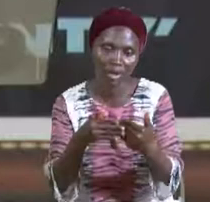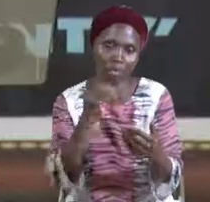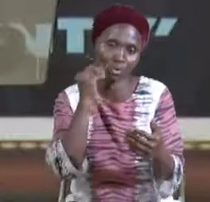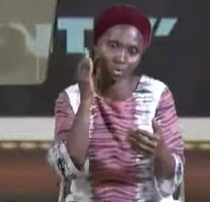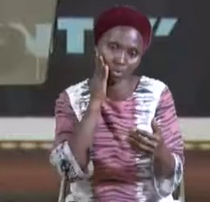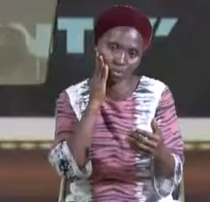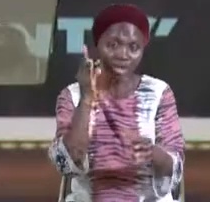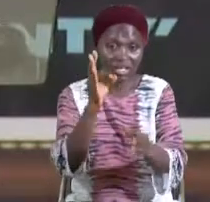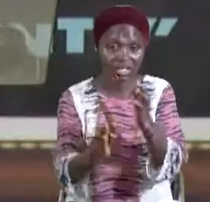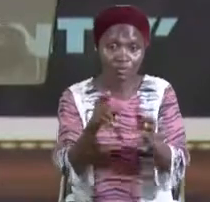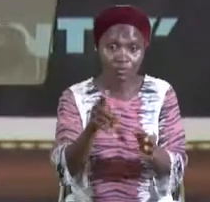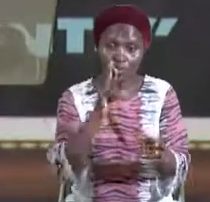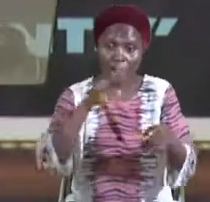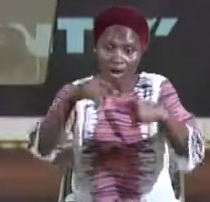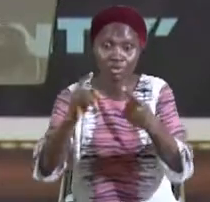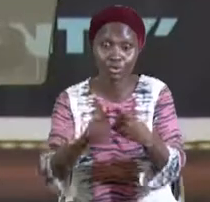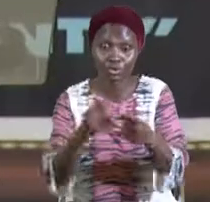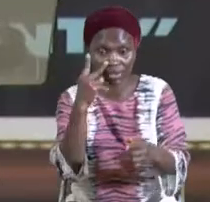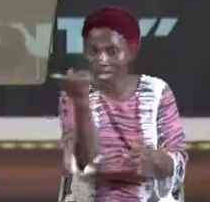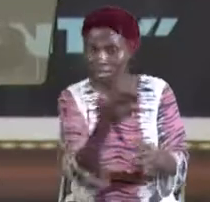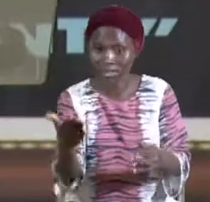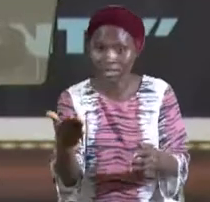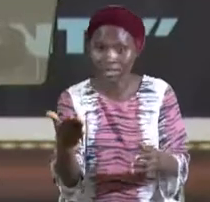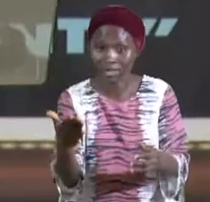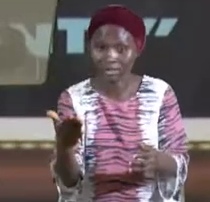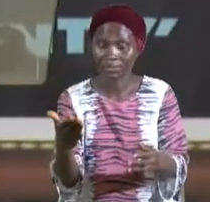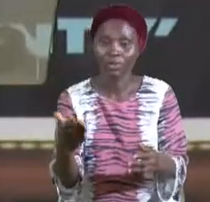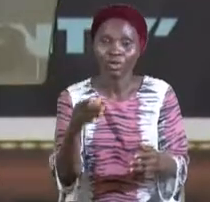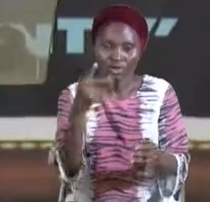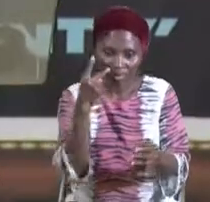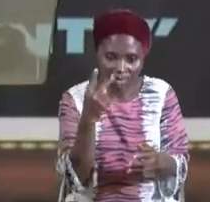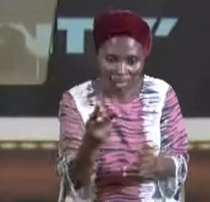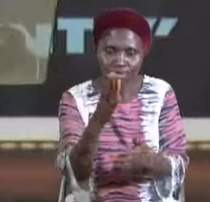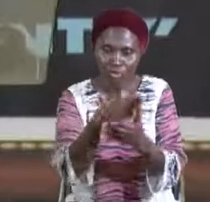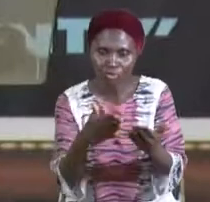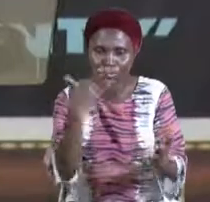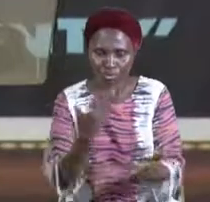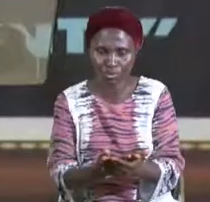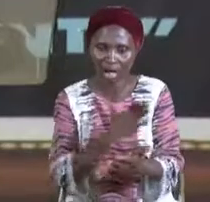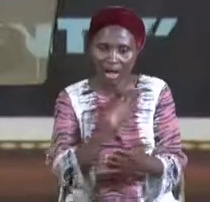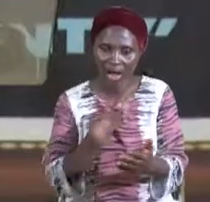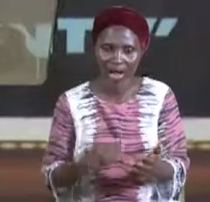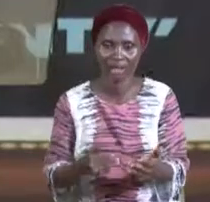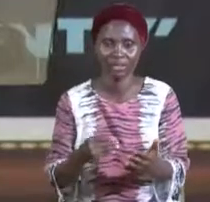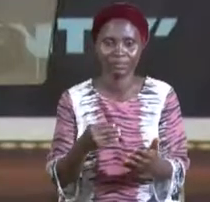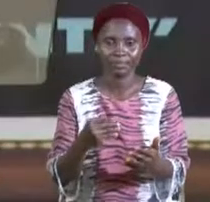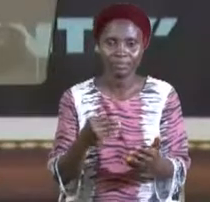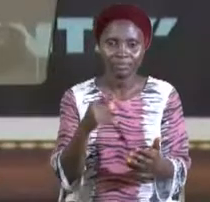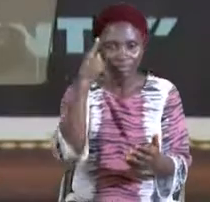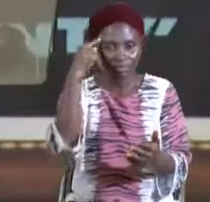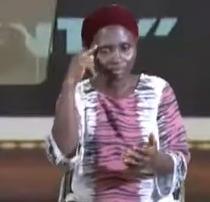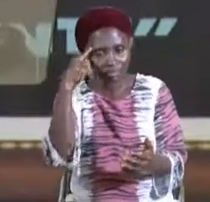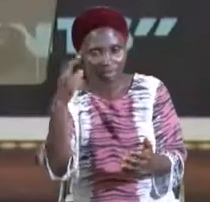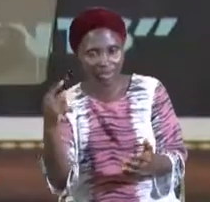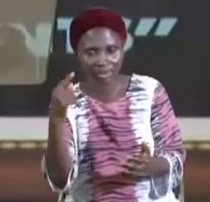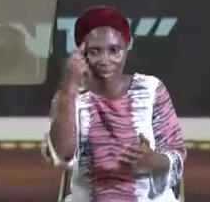maison. Si tu veux voir quelque chose d'abord, vois quelque chose de bon et vois ma parole. Médite ce que tu as vu. Tu as vu mon